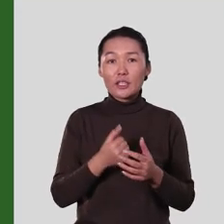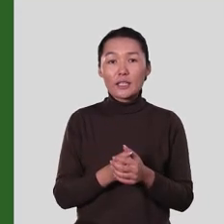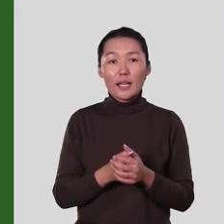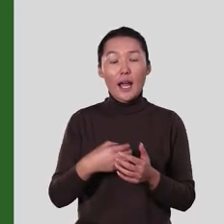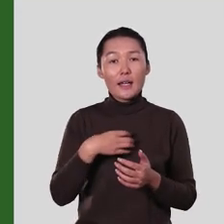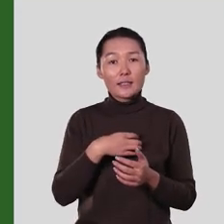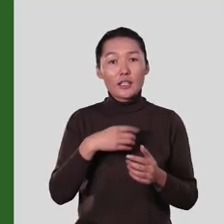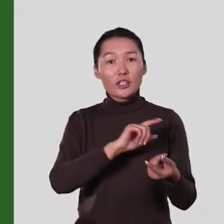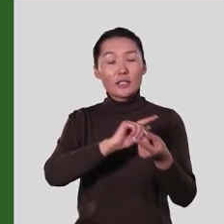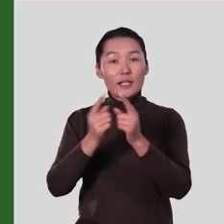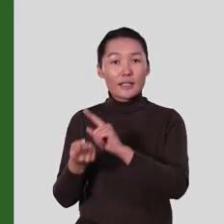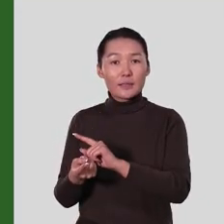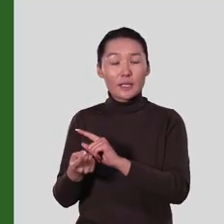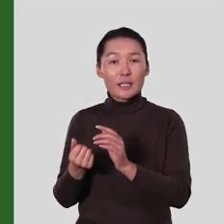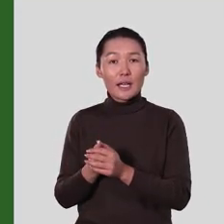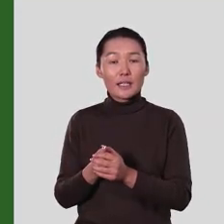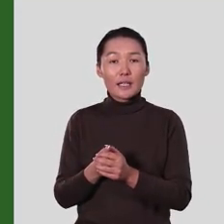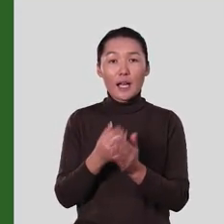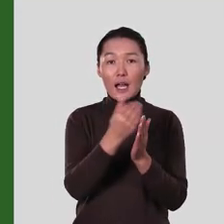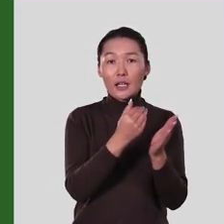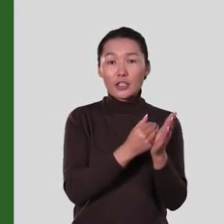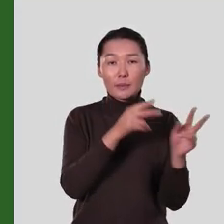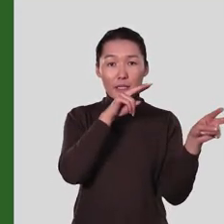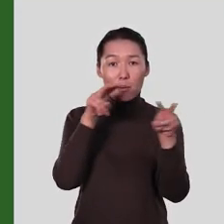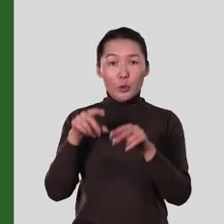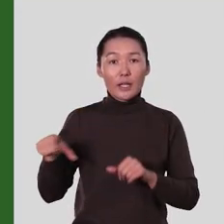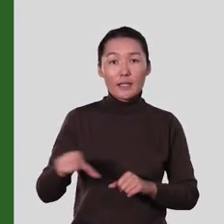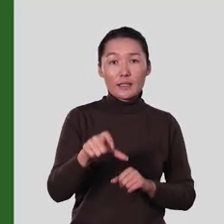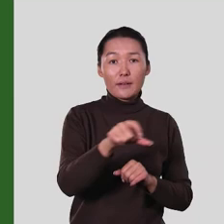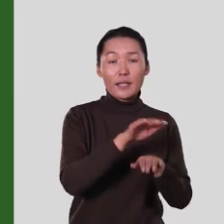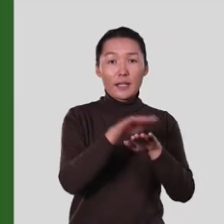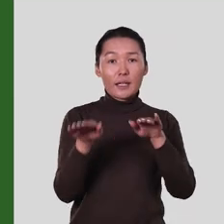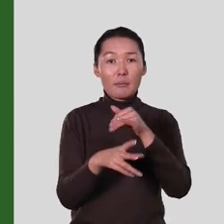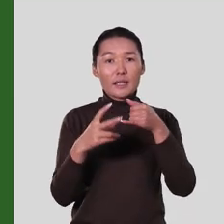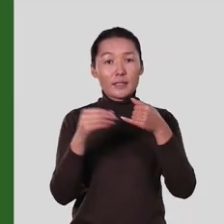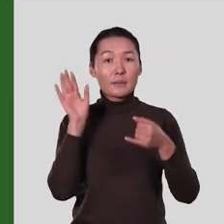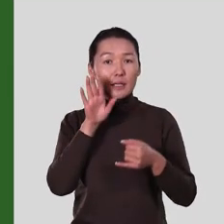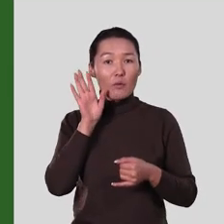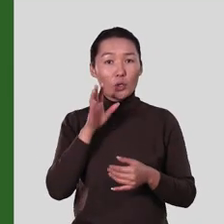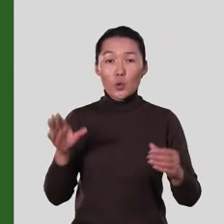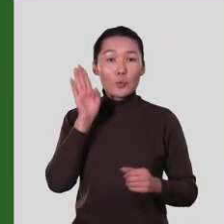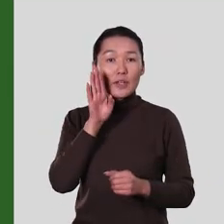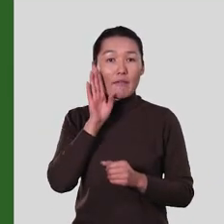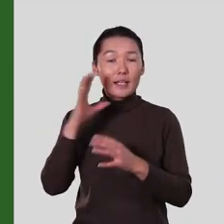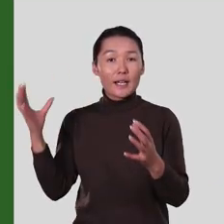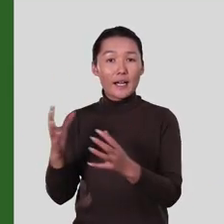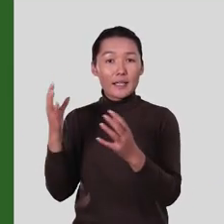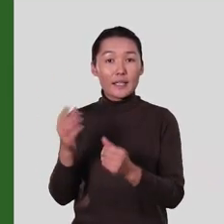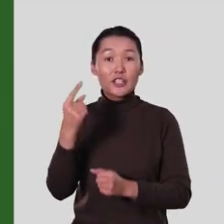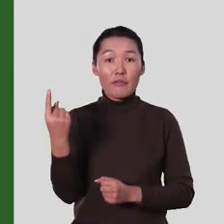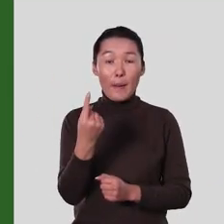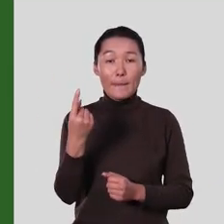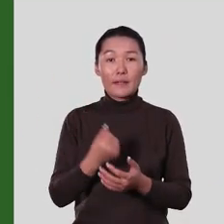Значительные изменения режима наблюдаются в реках и подземных водах. Крупные водохранилища,